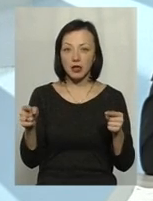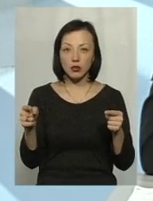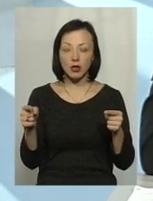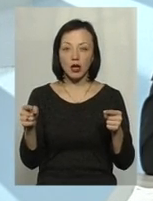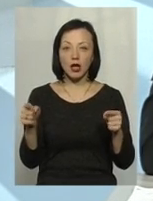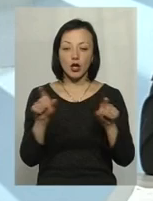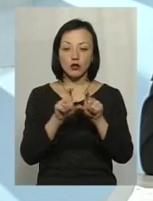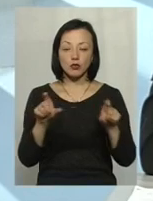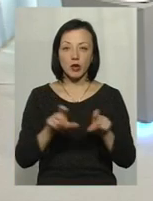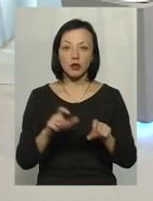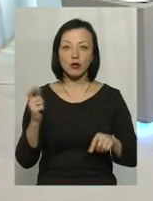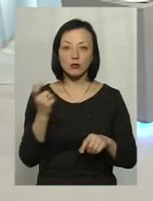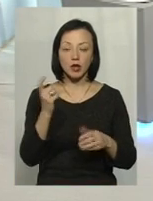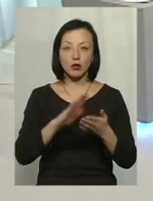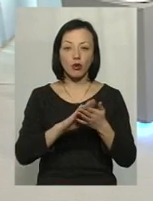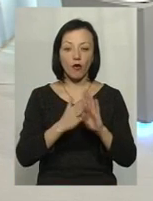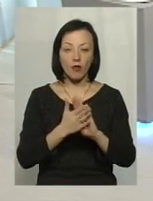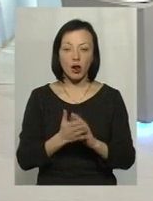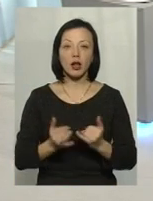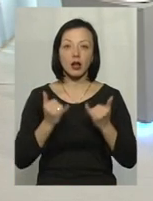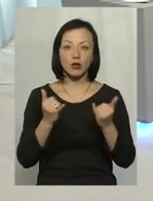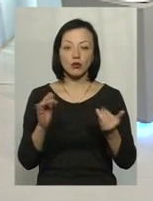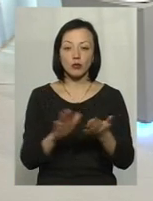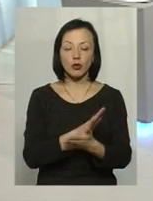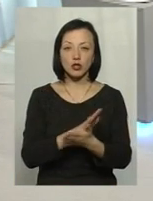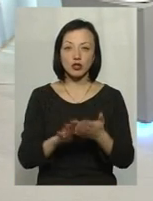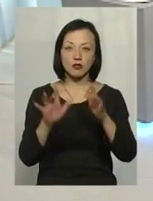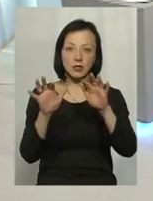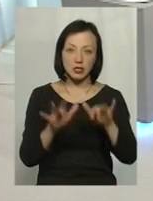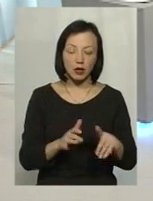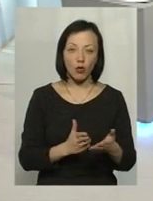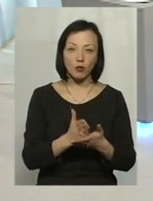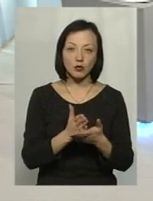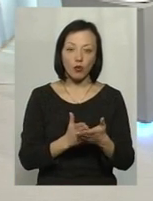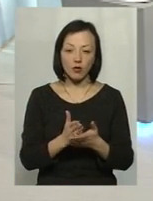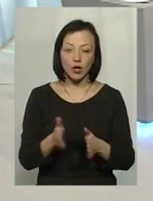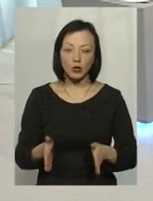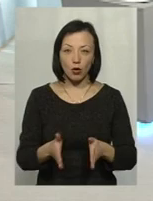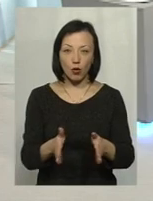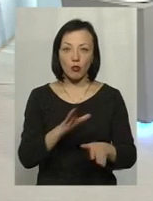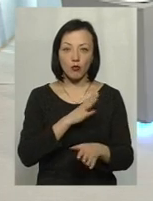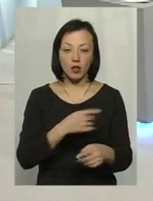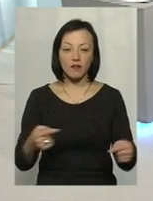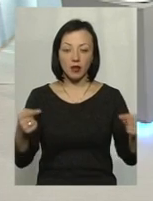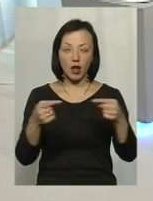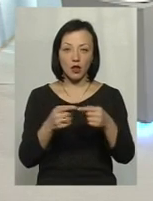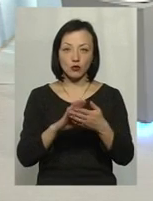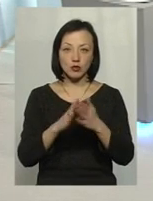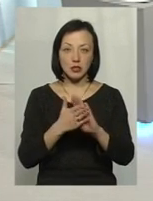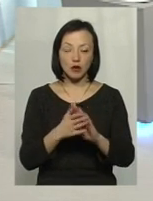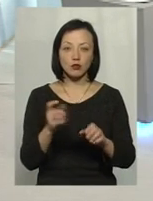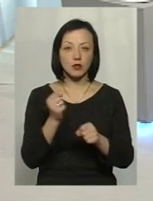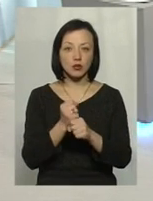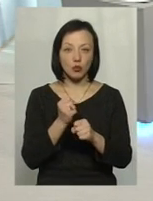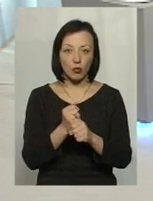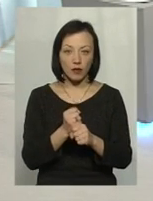суб'єктами господарювання відповідні договори для того, щоб прочищувати і сніг, і обслуговувати дорогу, щоб вони були в належному стані, щоб не